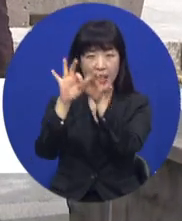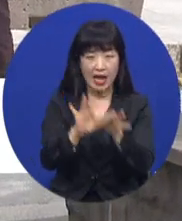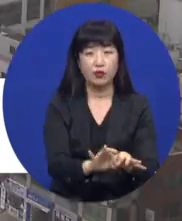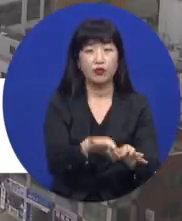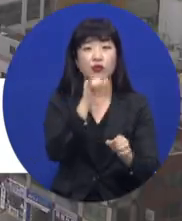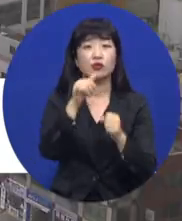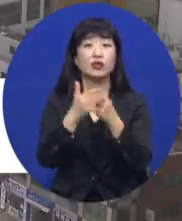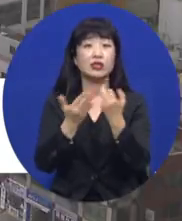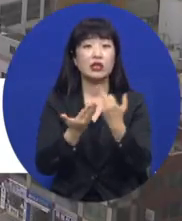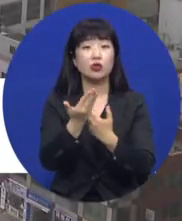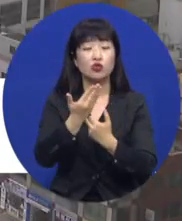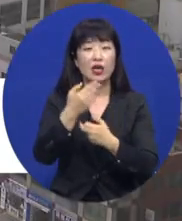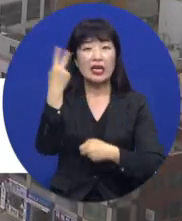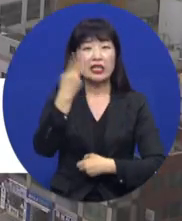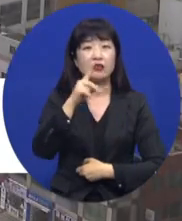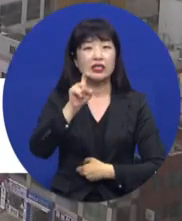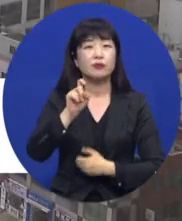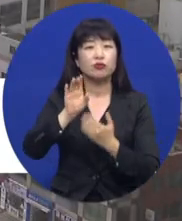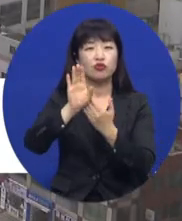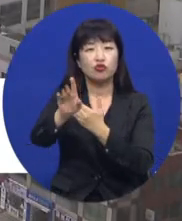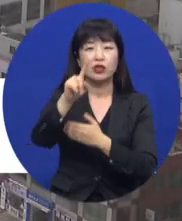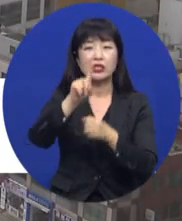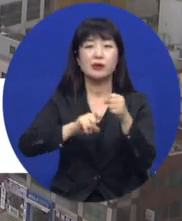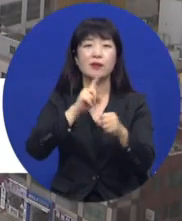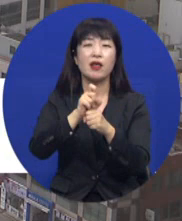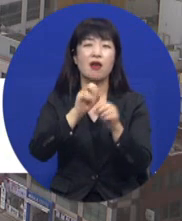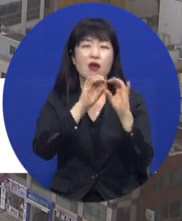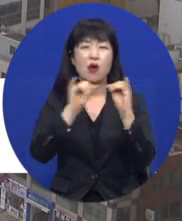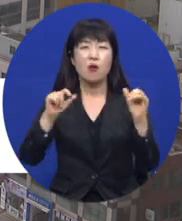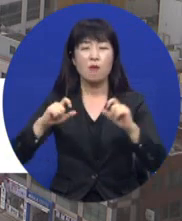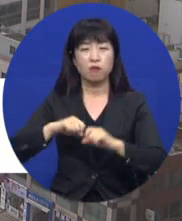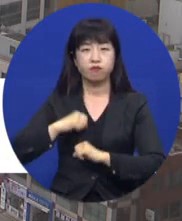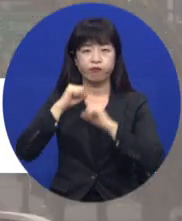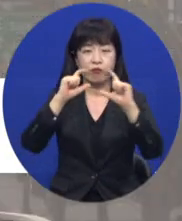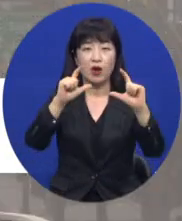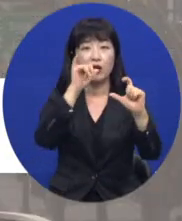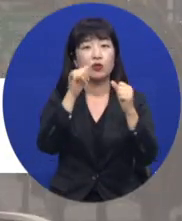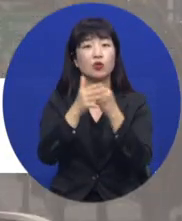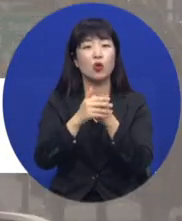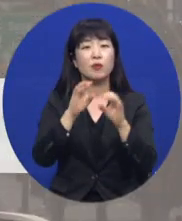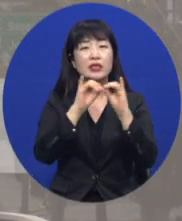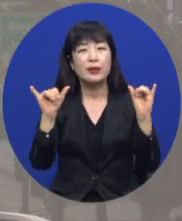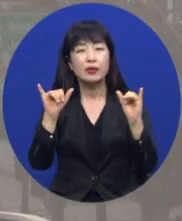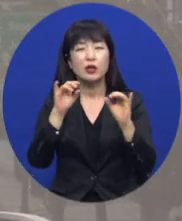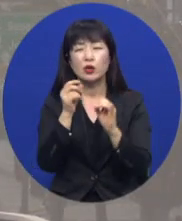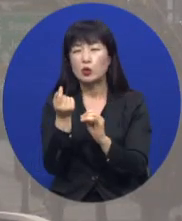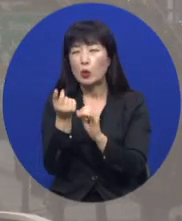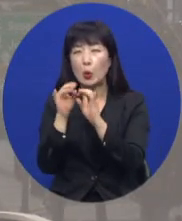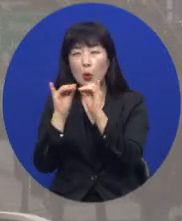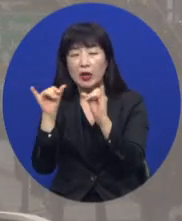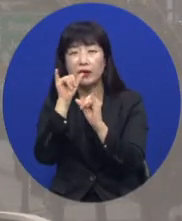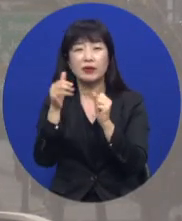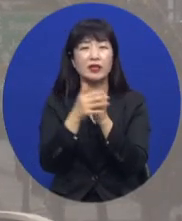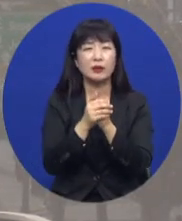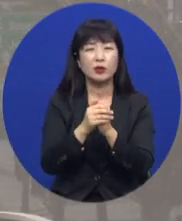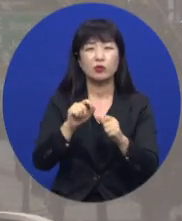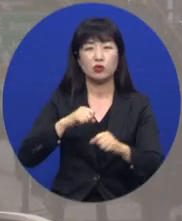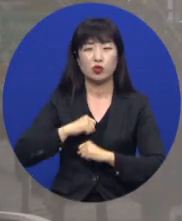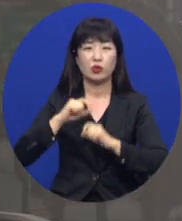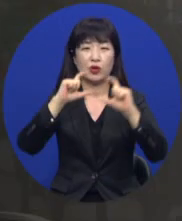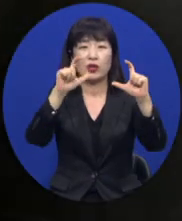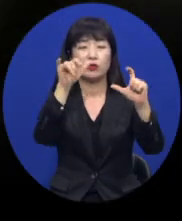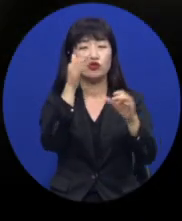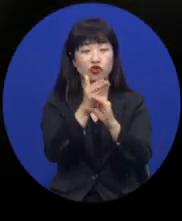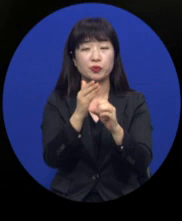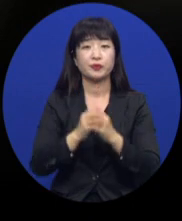제주에는 지난 2010년 이후 11년 만에 황사 경보가 내려졌고 미세먼지와 초미세먼지 경북 까지 발견됐습니다